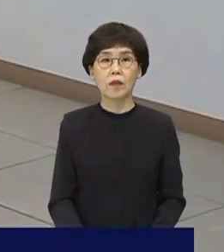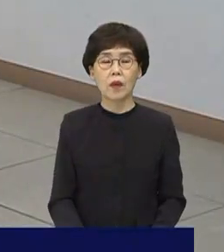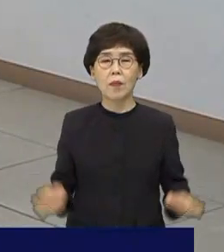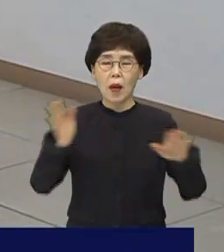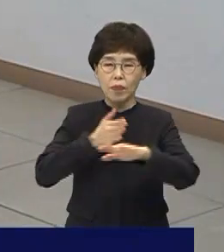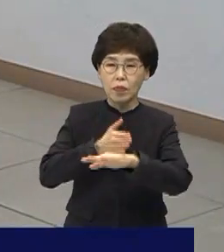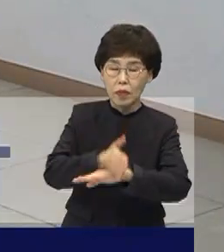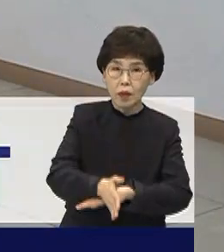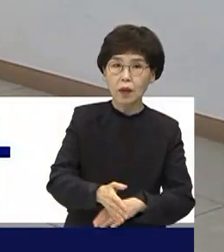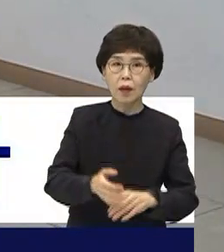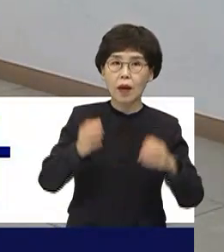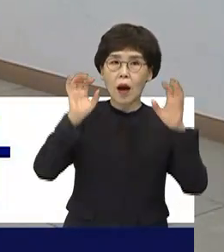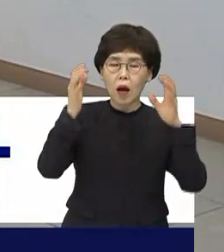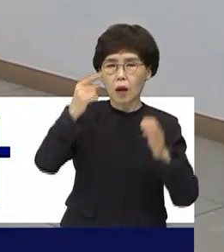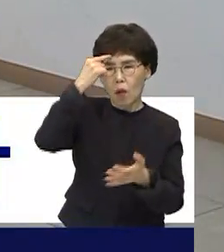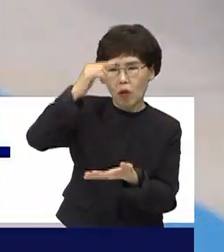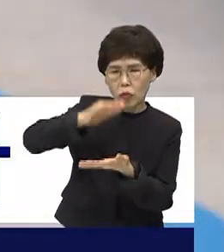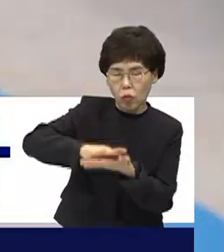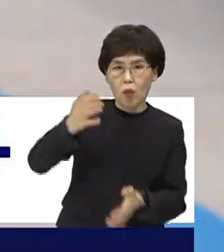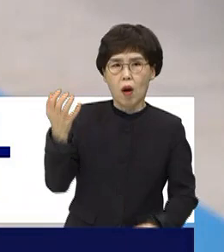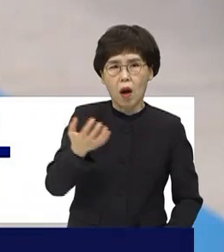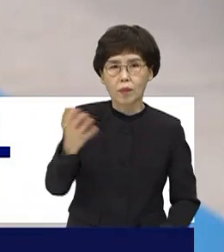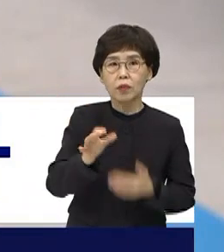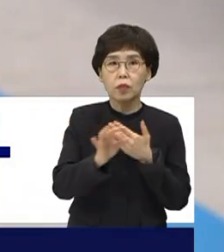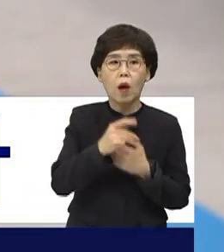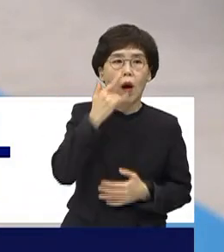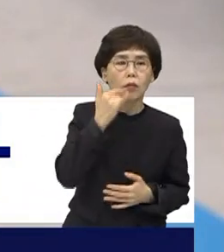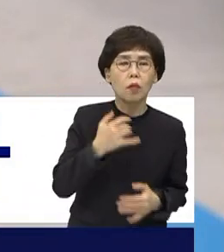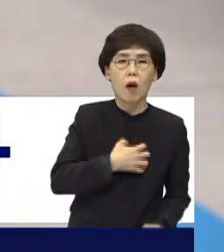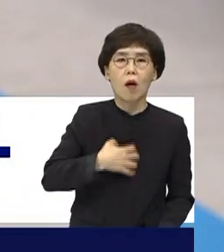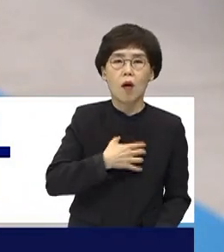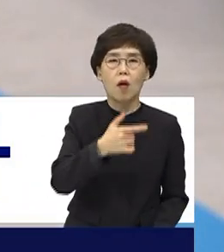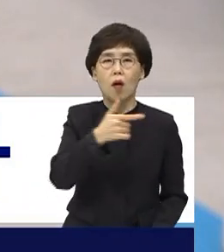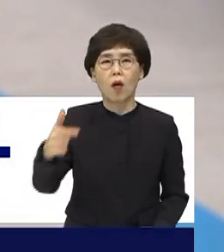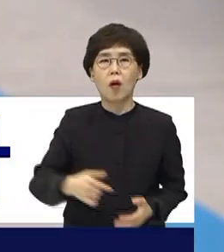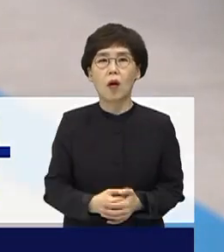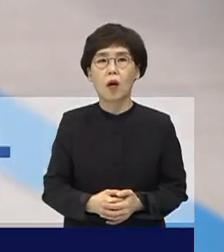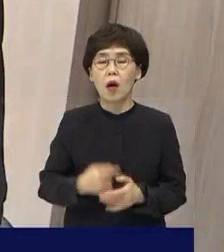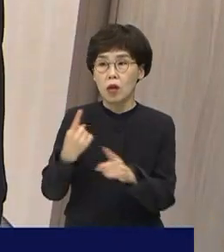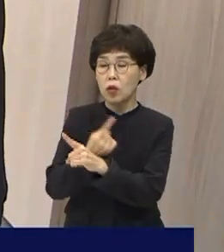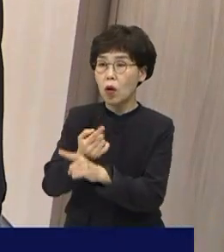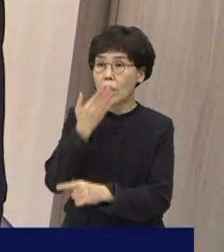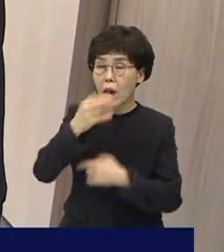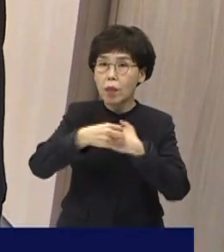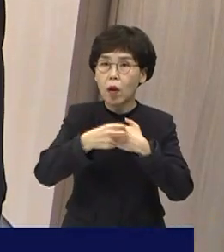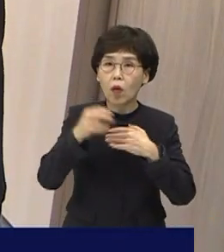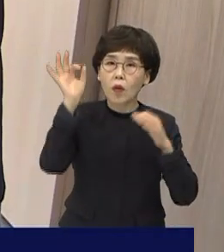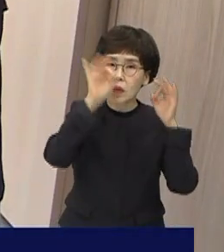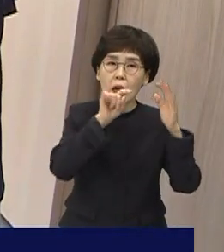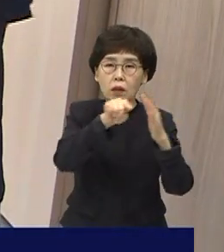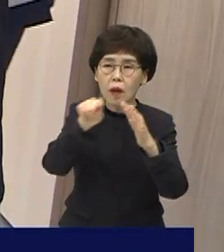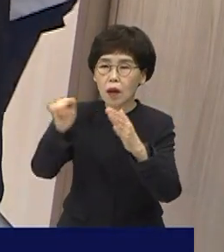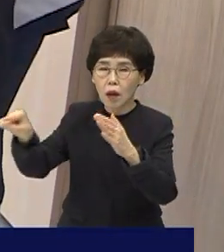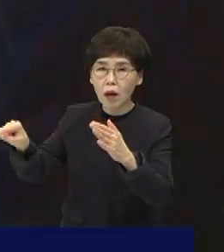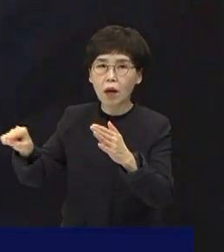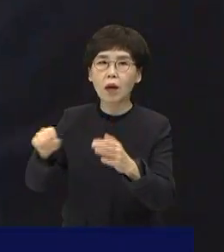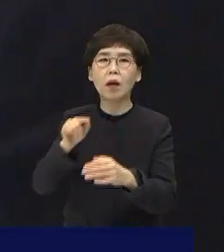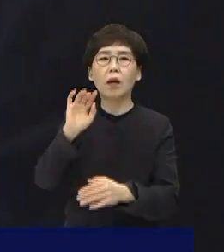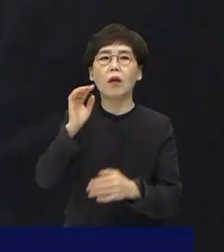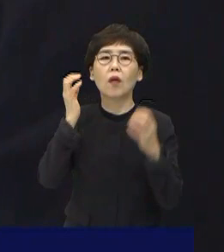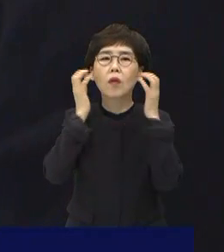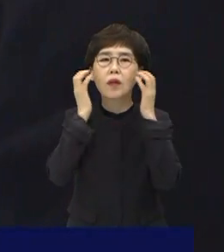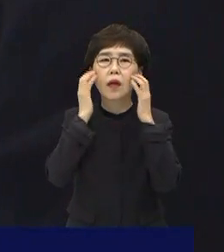늦은 밤 아이가 고열에 시달리는 등 아프면 부모는 난감합니다. 진료가 가능한 병원을 찾아 이곳저곳 헤매게